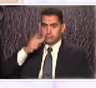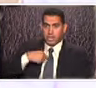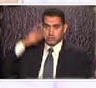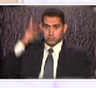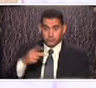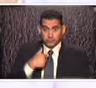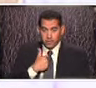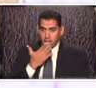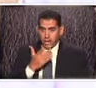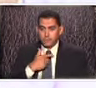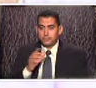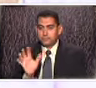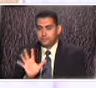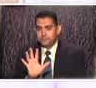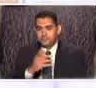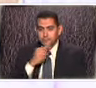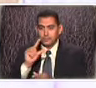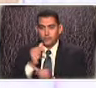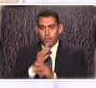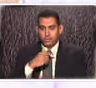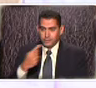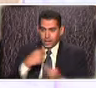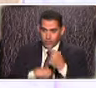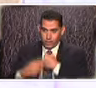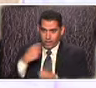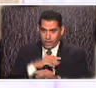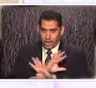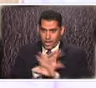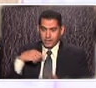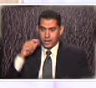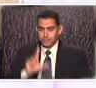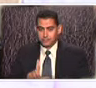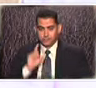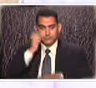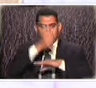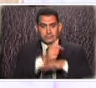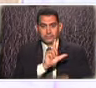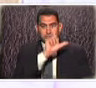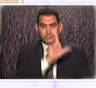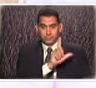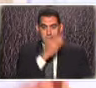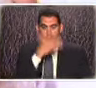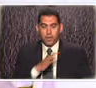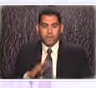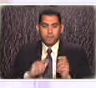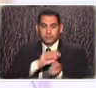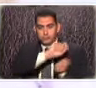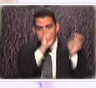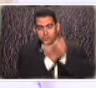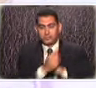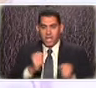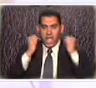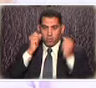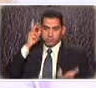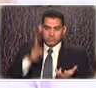بالديمقراطيه فهل نعتبر وصول هتلر الى الحكم من خلال الديمقراطيه وبعد ذلك تحوله الى